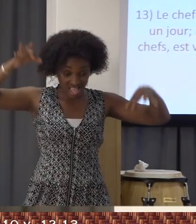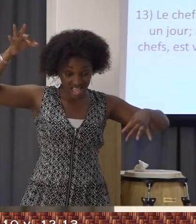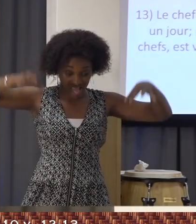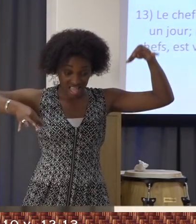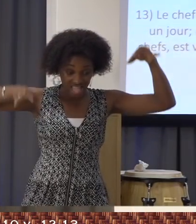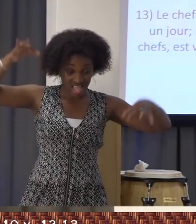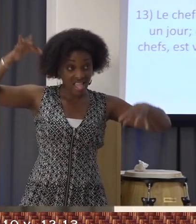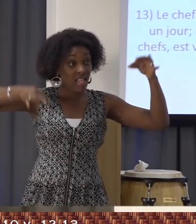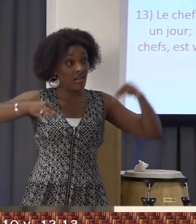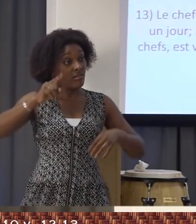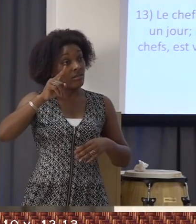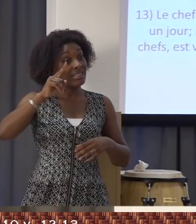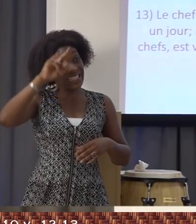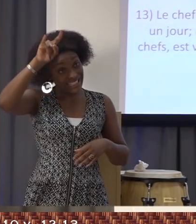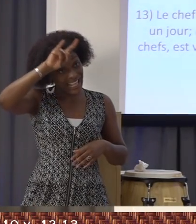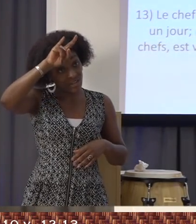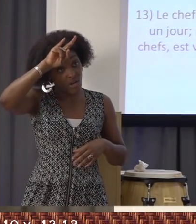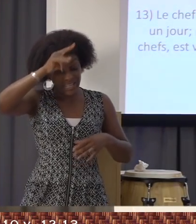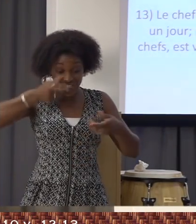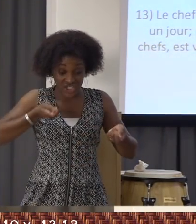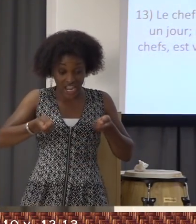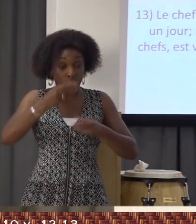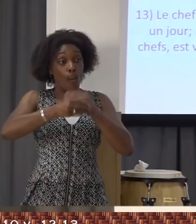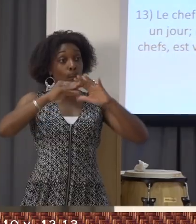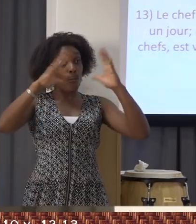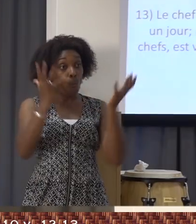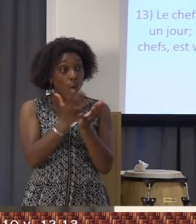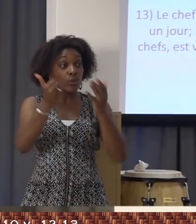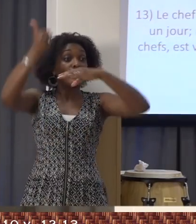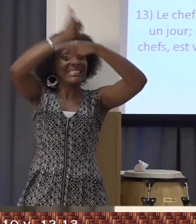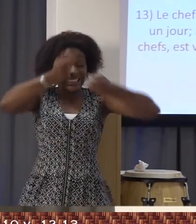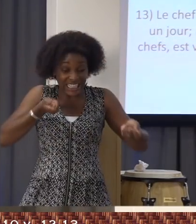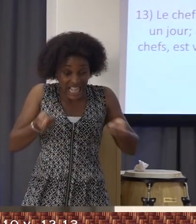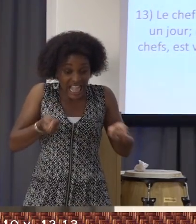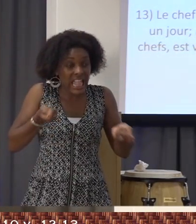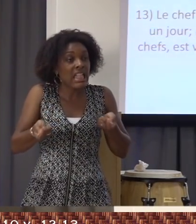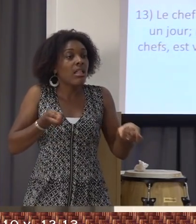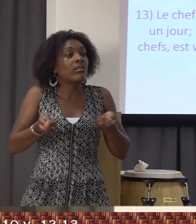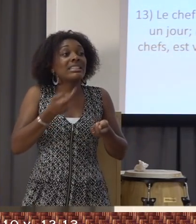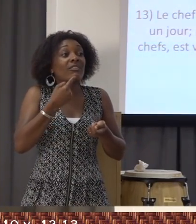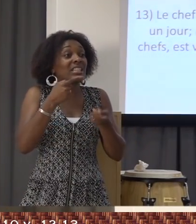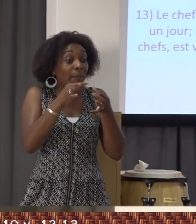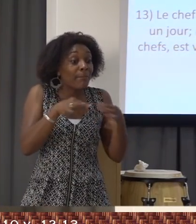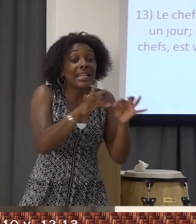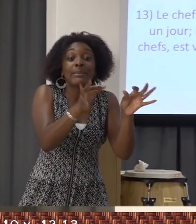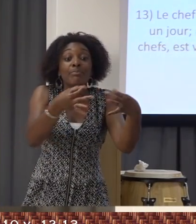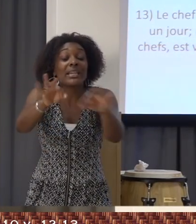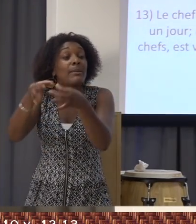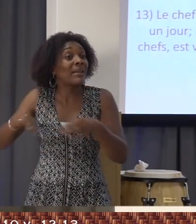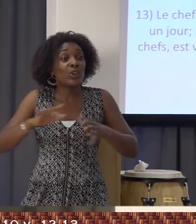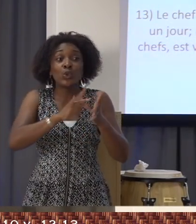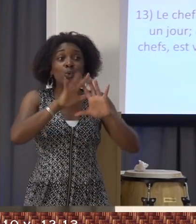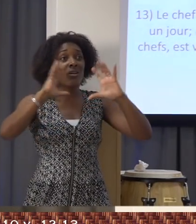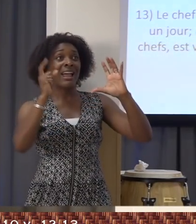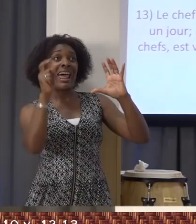c'est Satan qui contrôle le monde. Alléluia. Ce qui veut dire que les nations sont vouées et soumises à